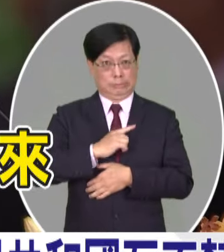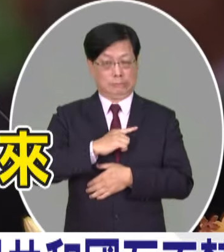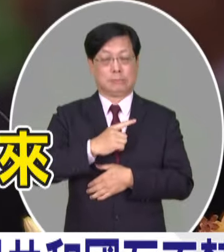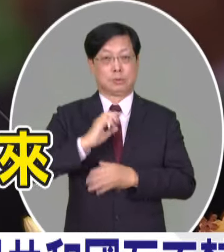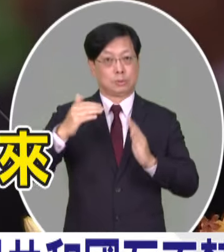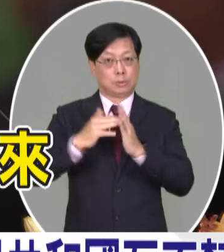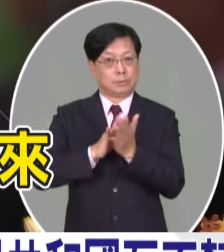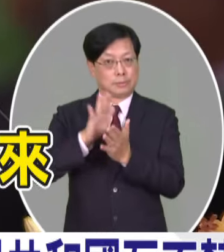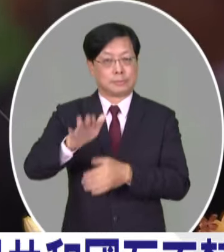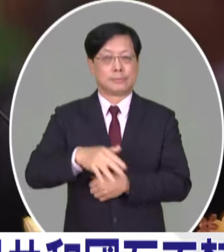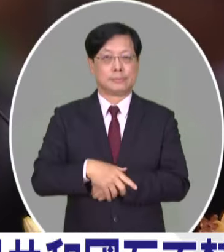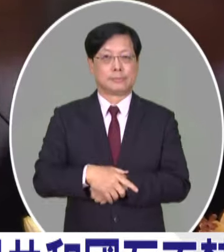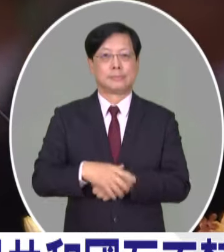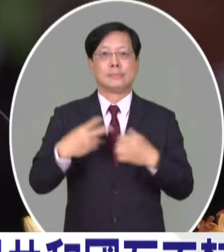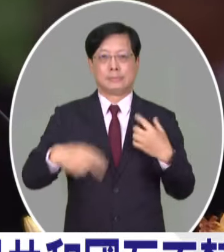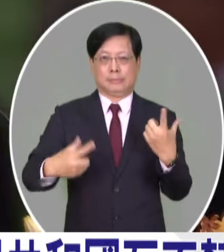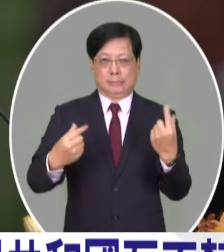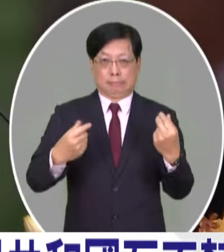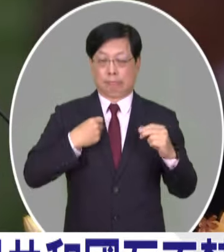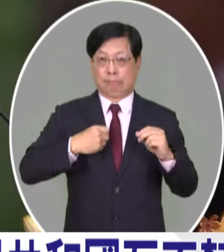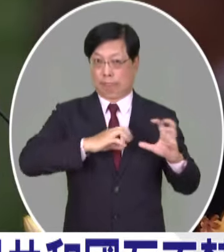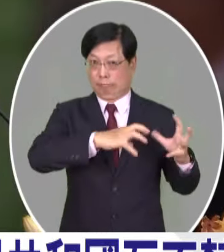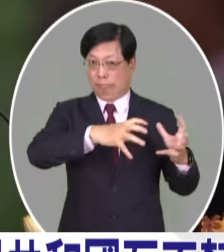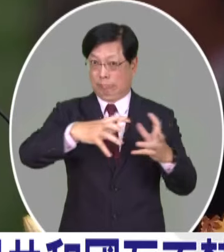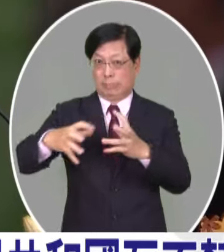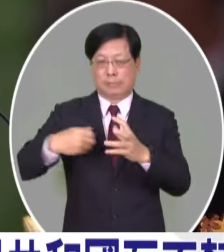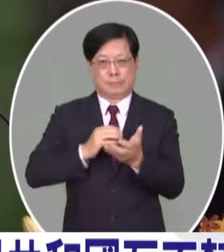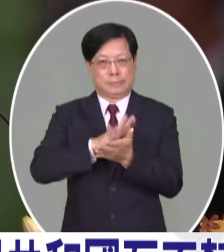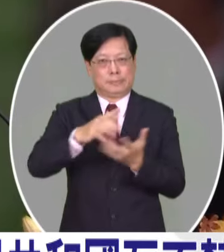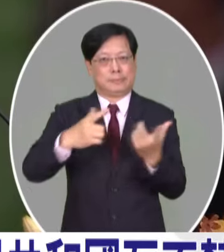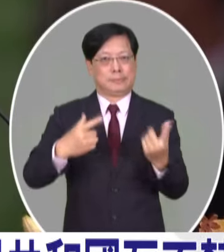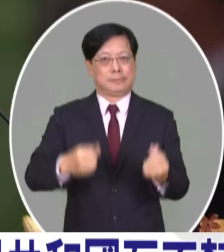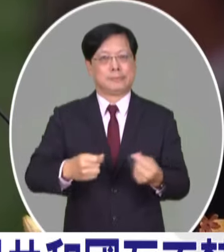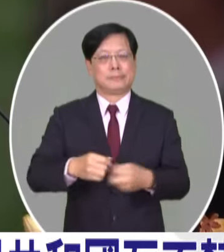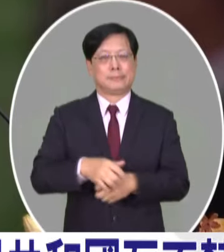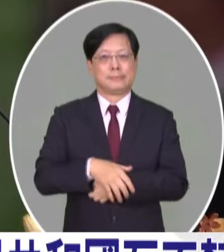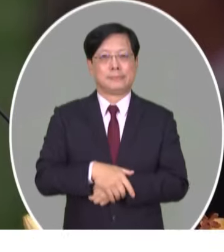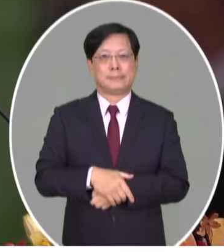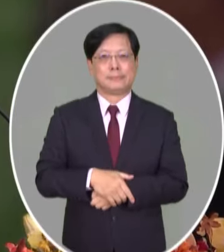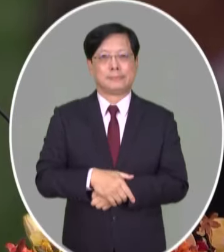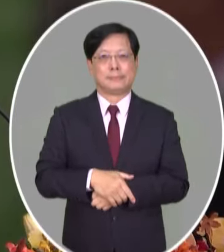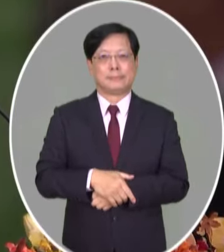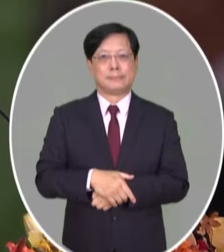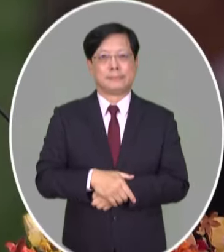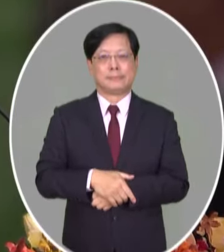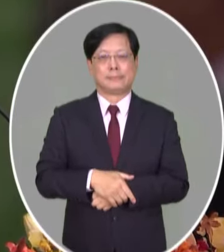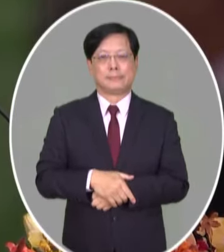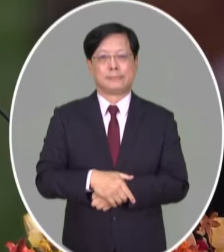国家的未来，也是全世界的未来。 三立新闻郭顺吧，越广 S 小组台北报道。